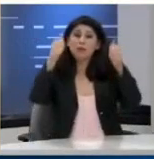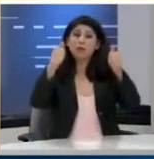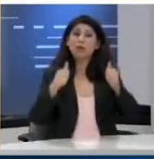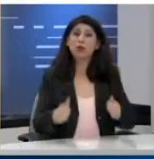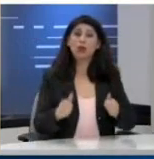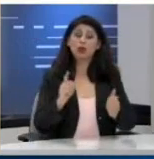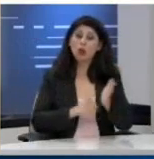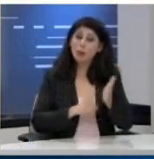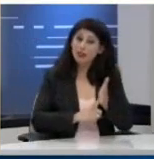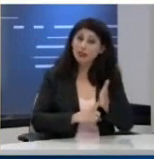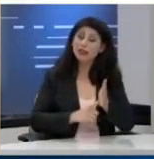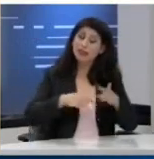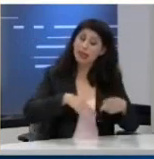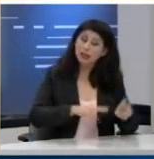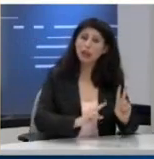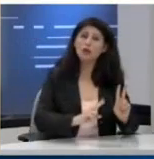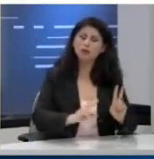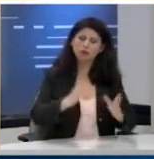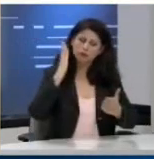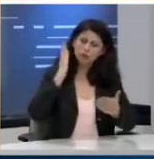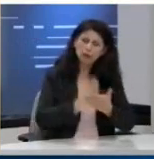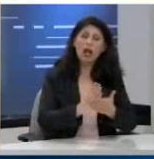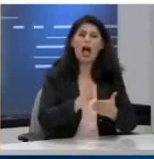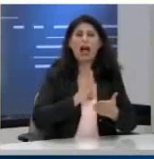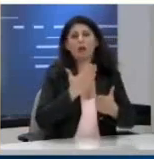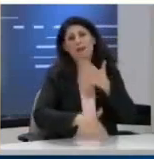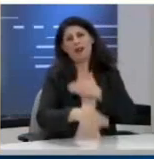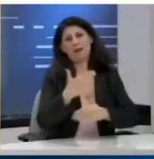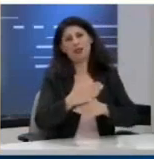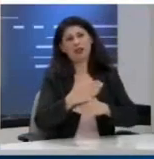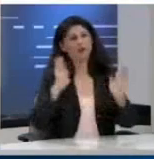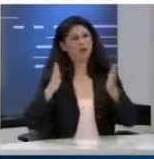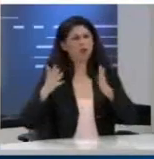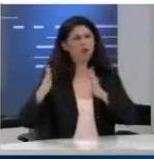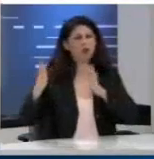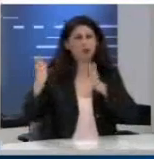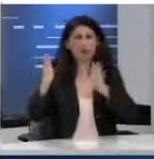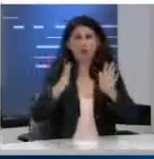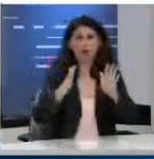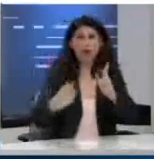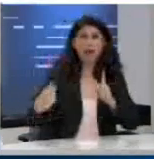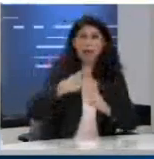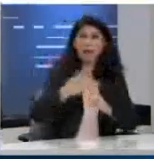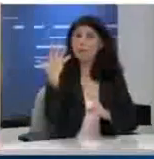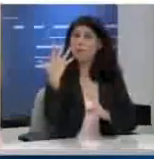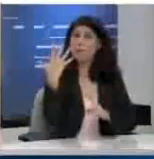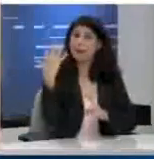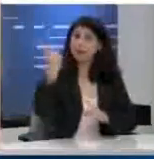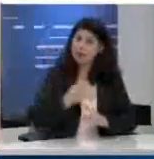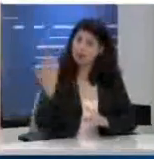προκηρύξαμε, νομοθετήσαμε και υλοποιούμε, είναι αποκλειστικά από άτομα με αναπηρία. Επιπλέον του 5% που